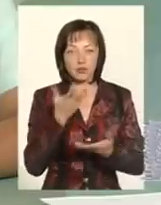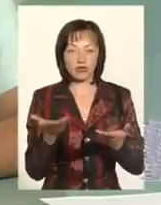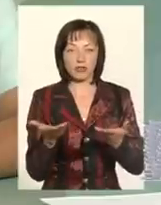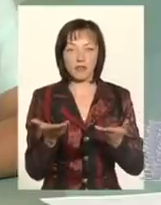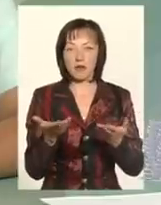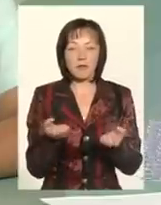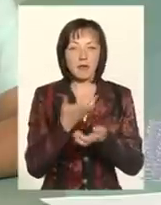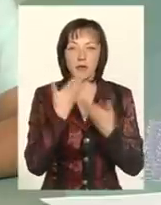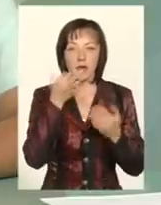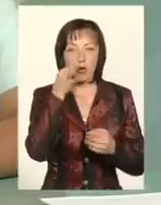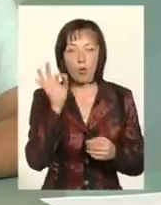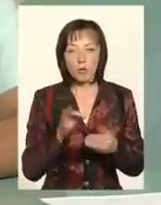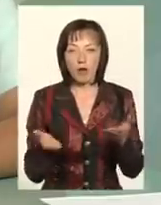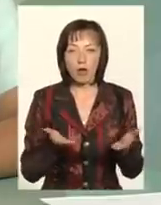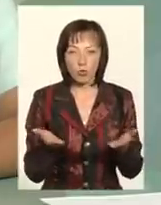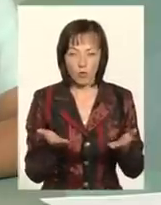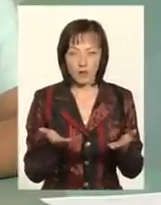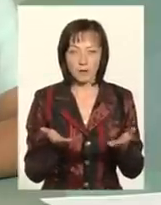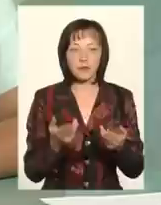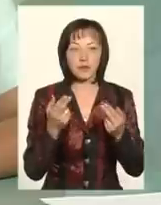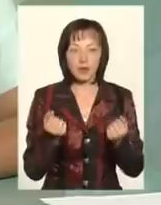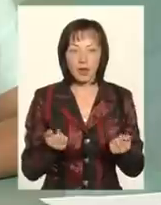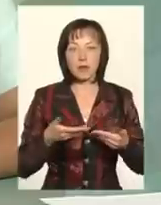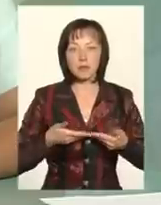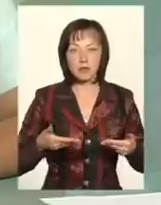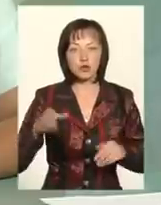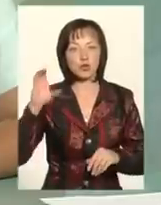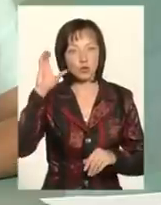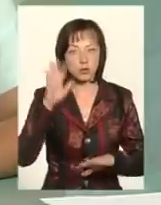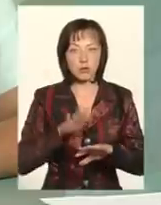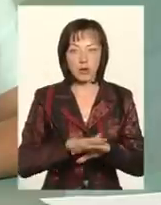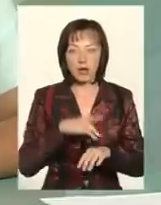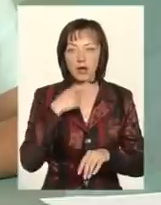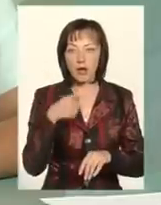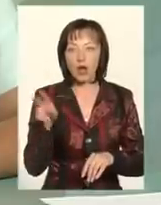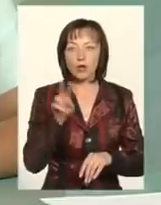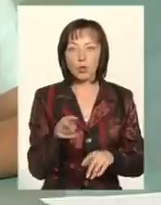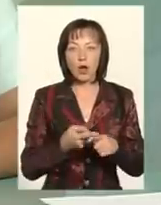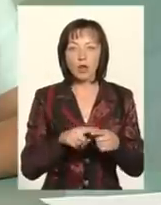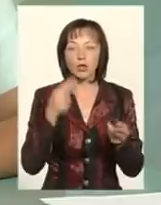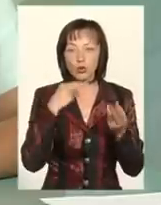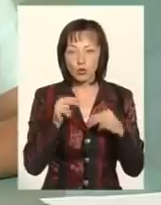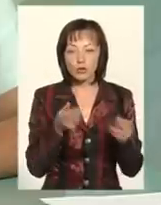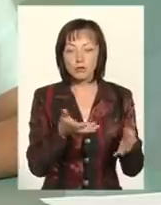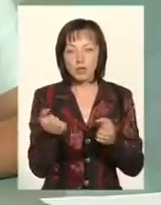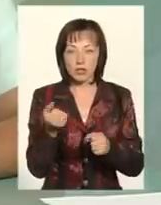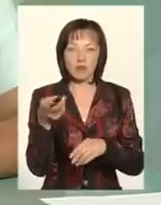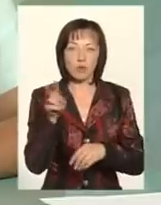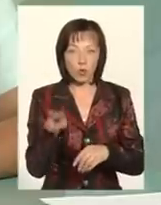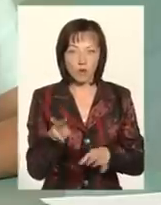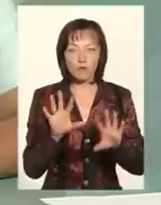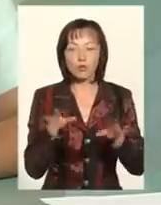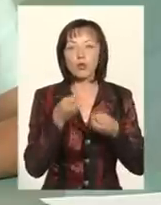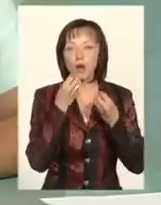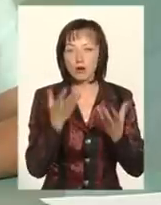там опыта какого-то то есть мы Да мы слушали банки нам говорили что валюта - это лучше берите в валюте Всё будет хорошо мы